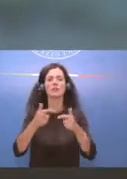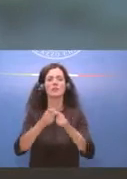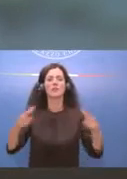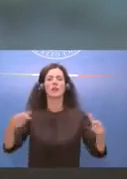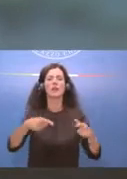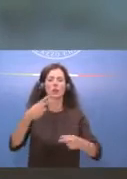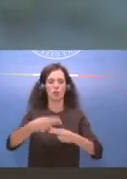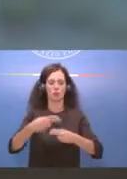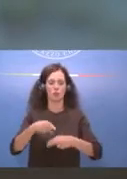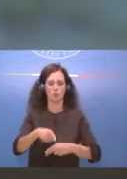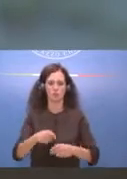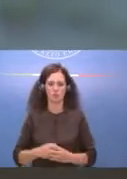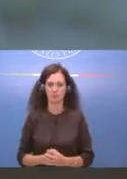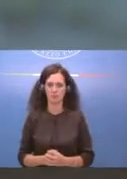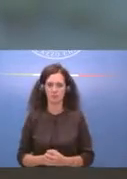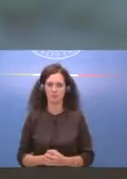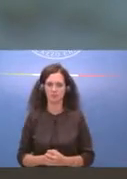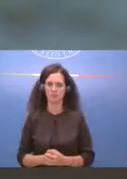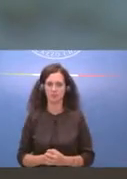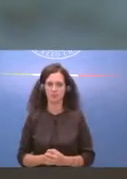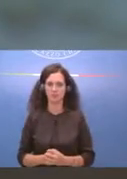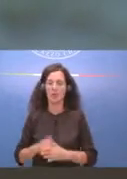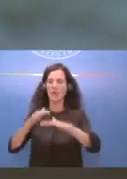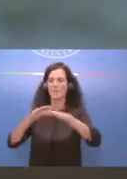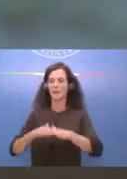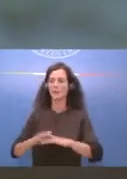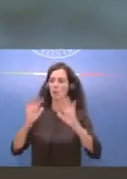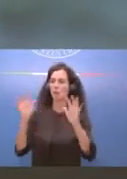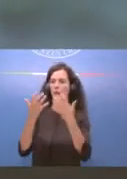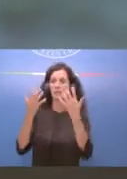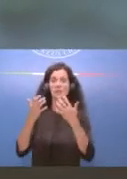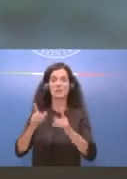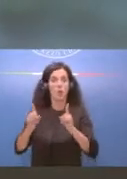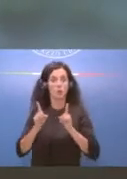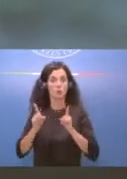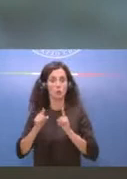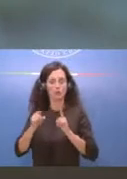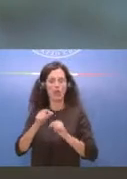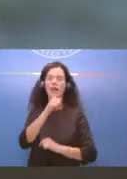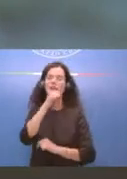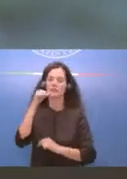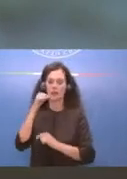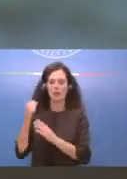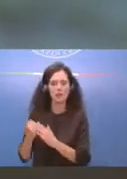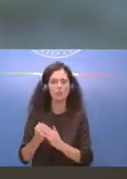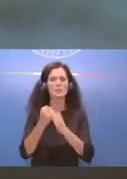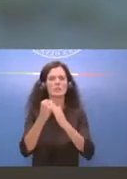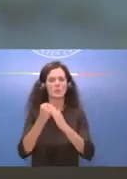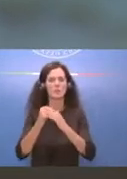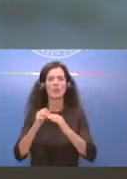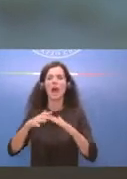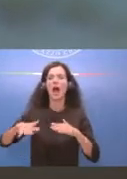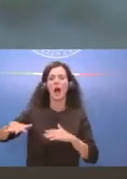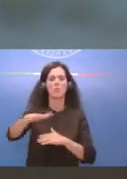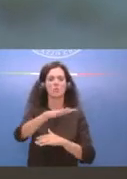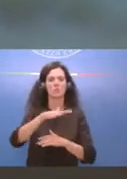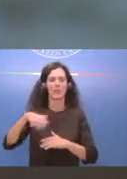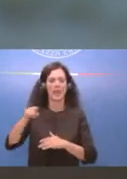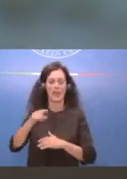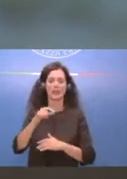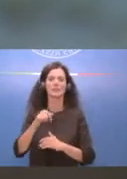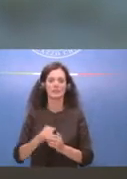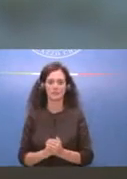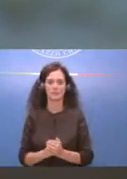la tutela del patrimonio artistico richiede anche maggiore sostenibilità ambientale in italia